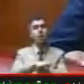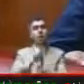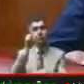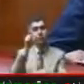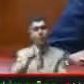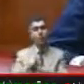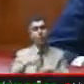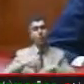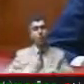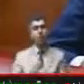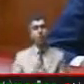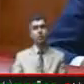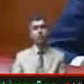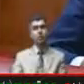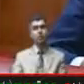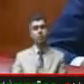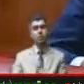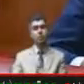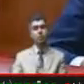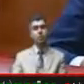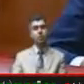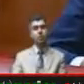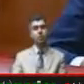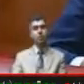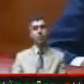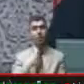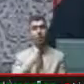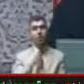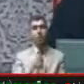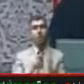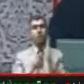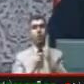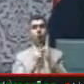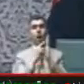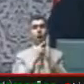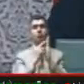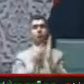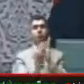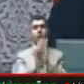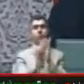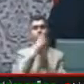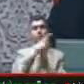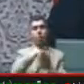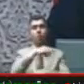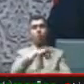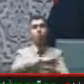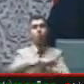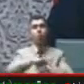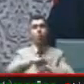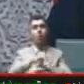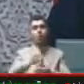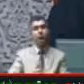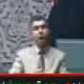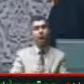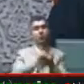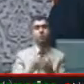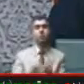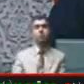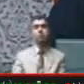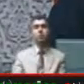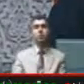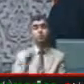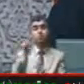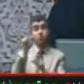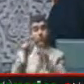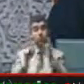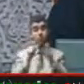العمومية وتحديث الإدارة، وهو حول تحريك سلاليم الأجور في الوظيفة العمومية. والكلمة